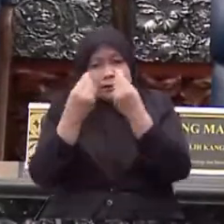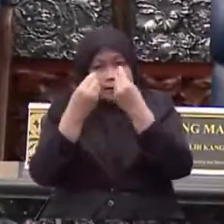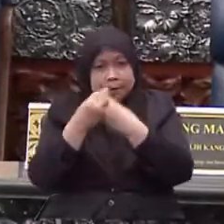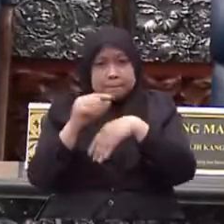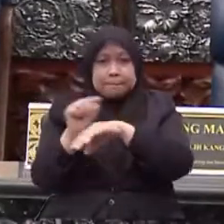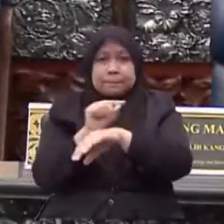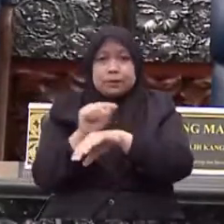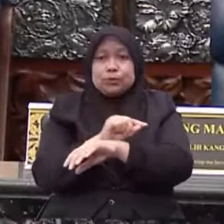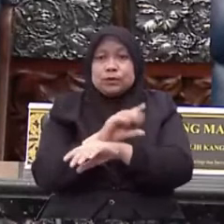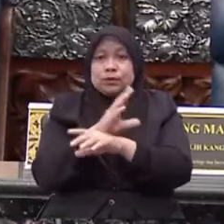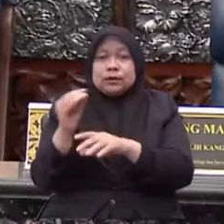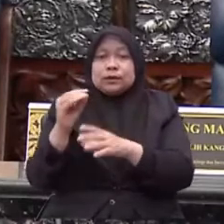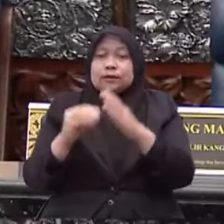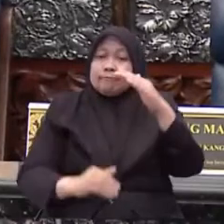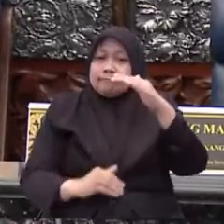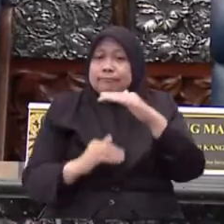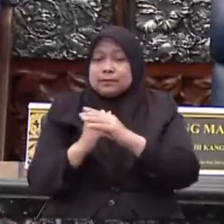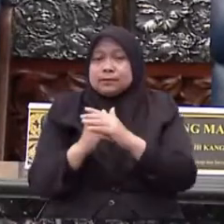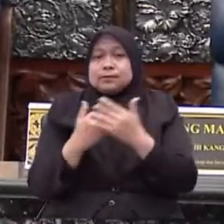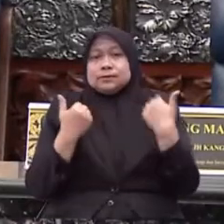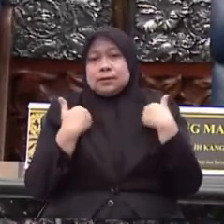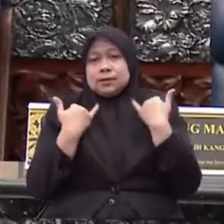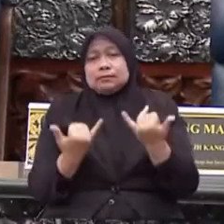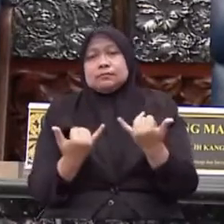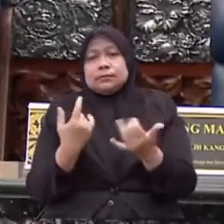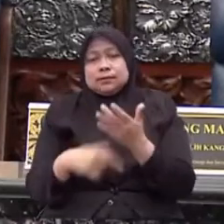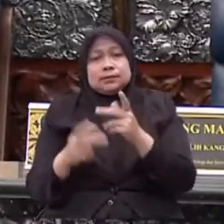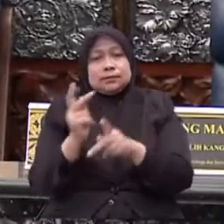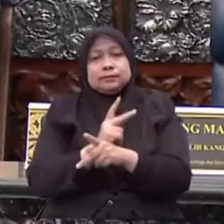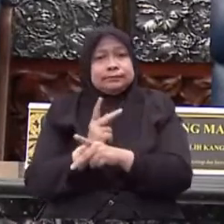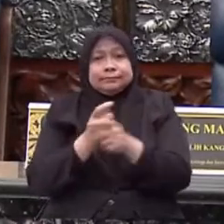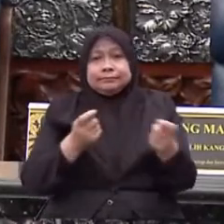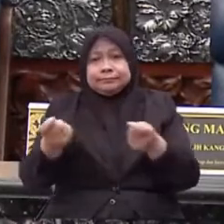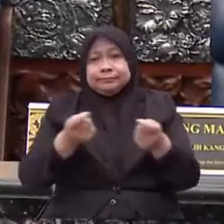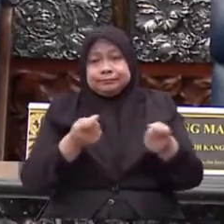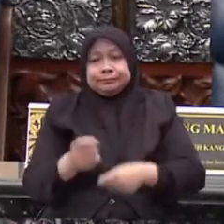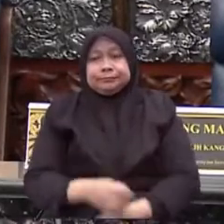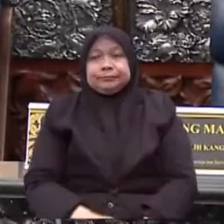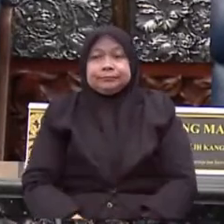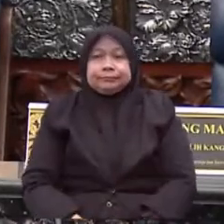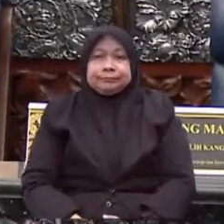dan inflasi dalam negara berada dalam keadaan terkawal